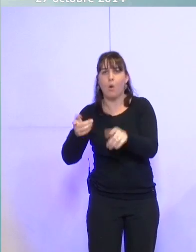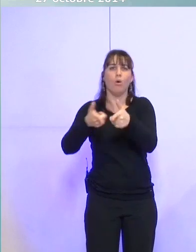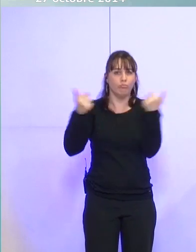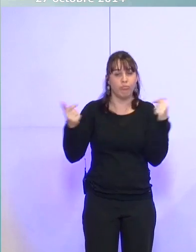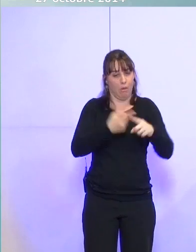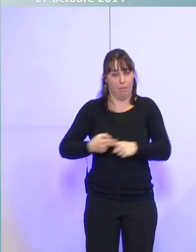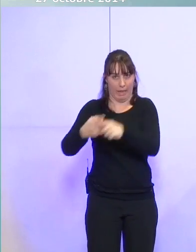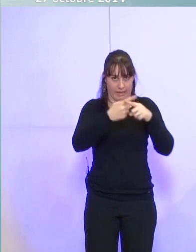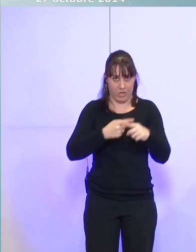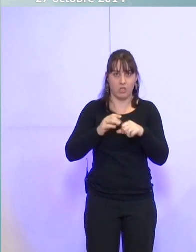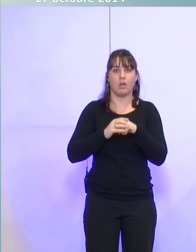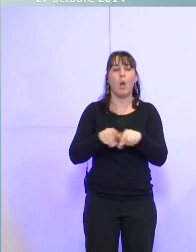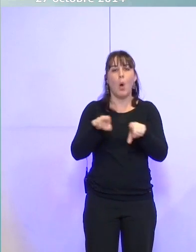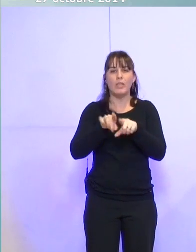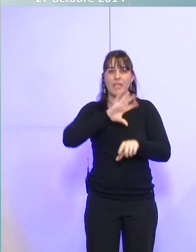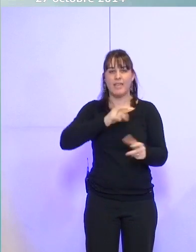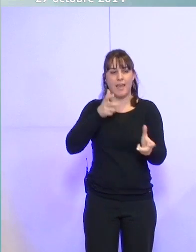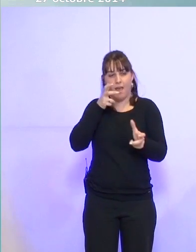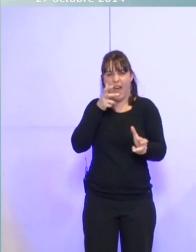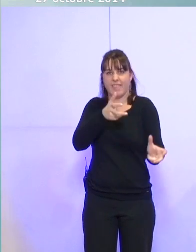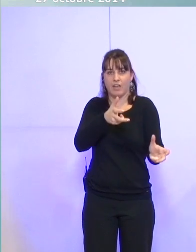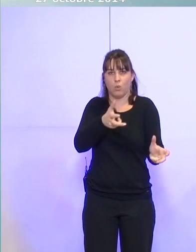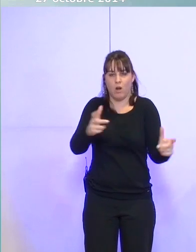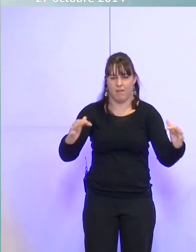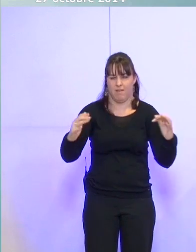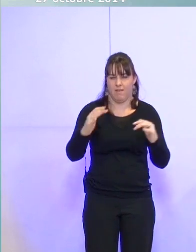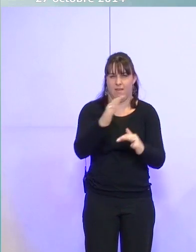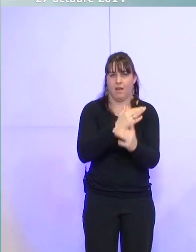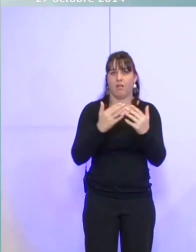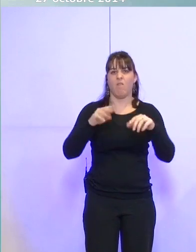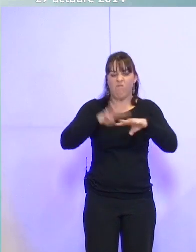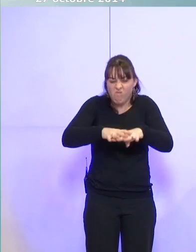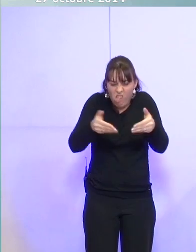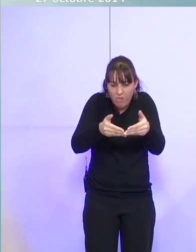conforter l'attraction du centre-ville élargi et enfin,